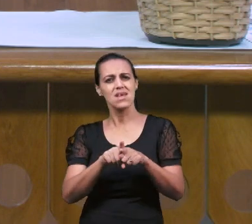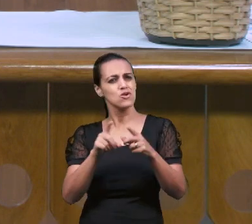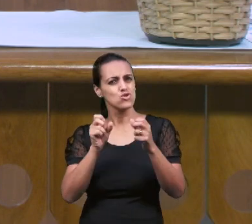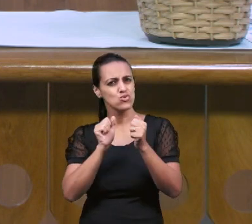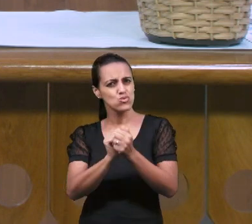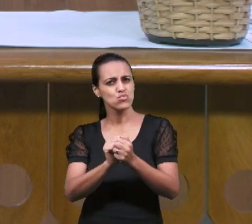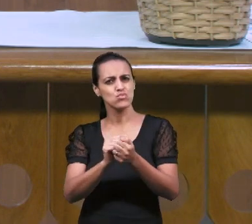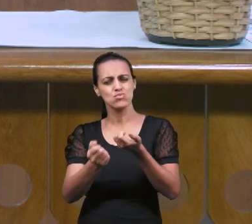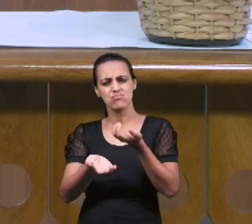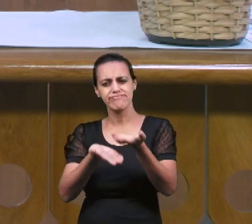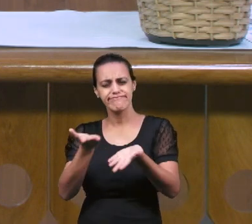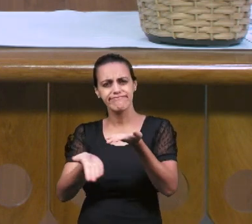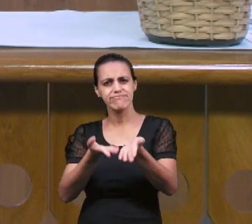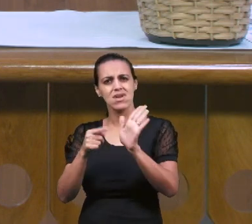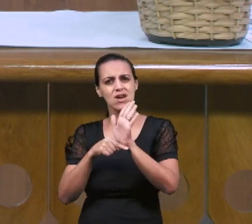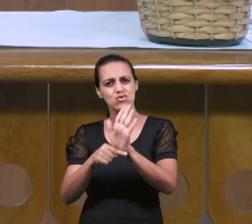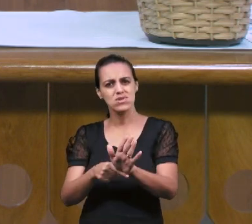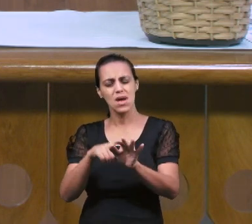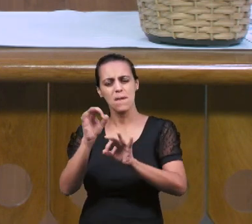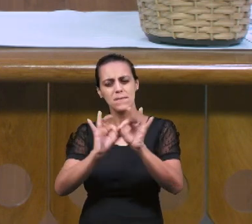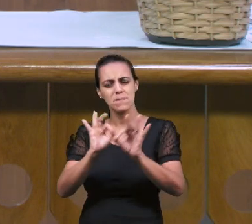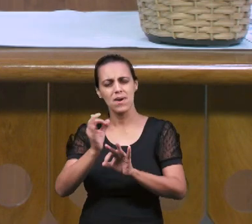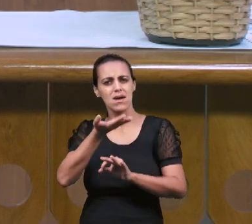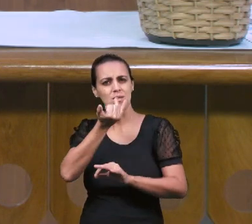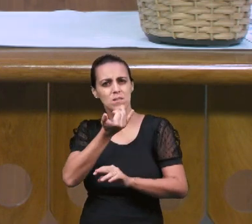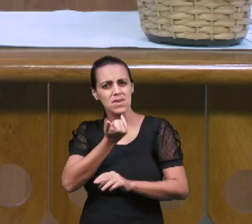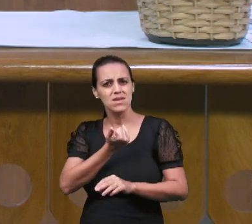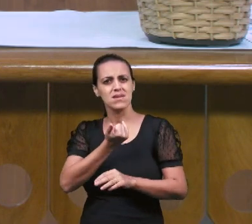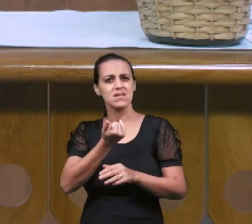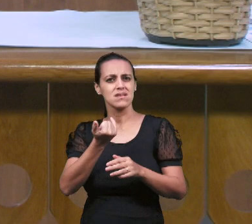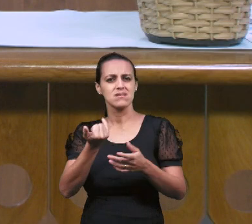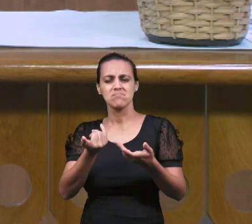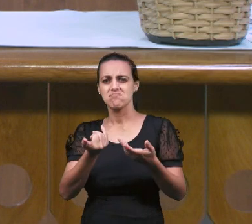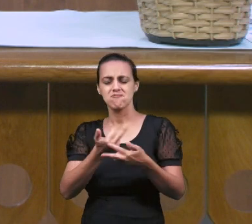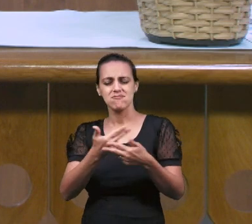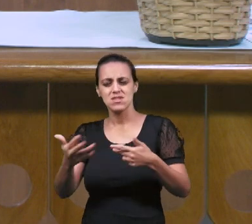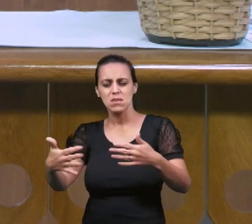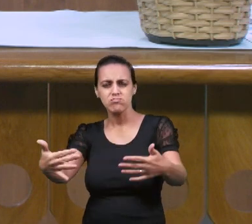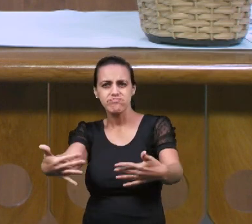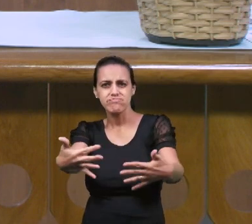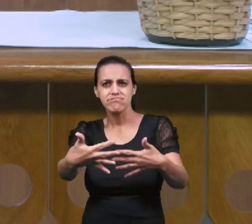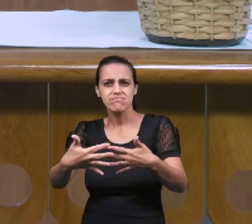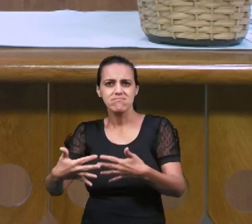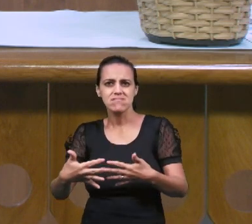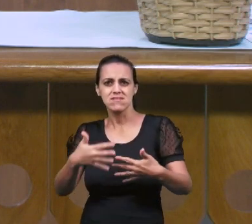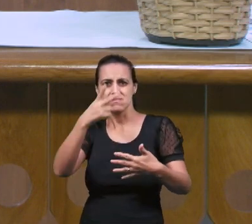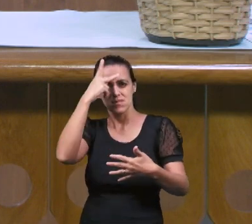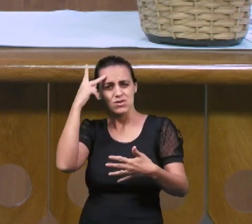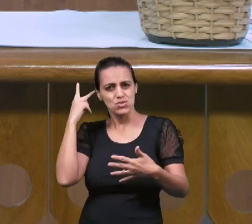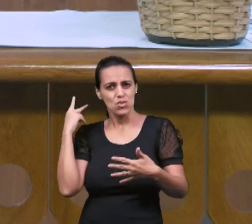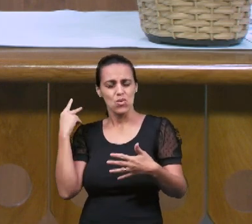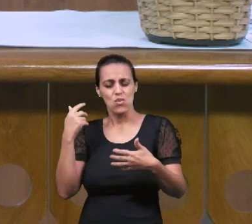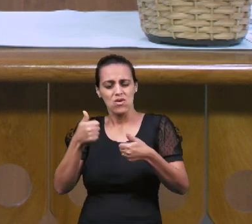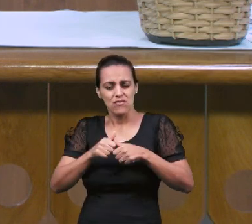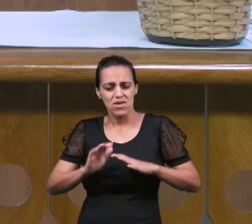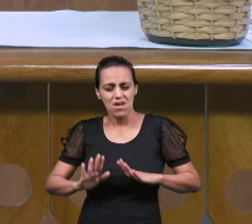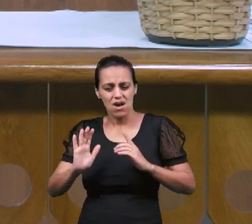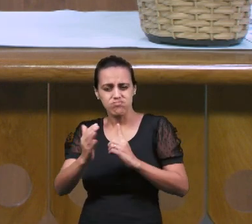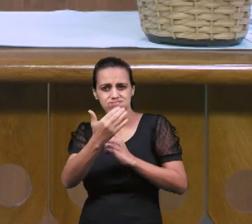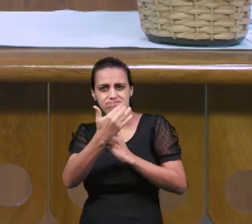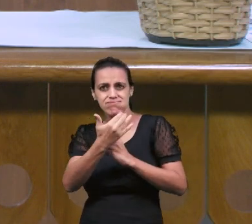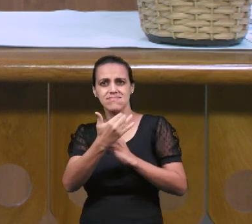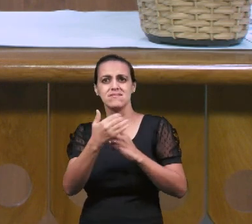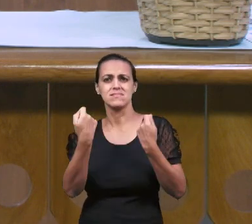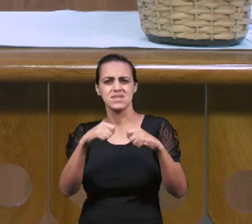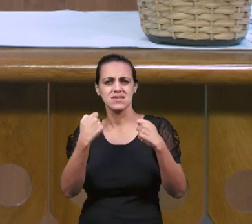assistance, en portant le support dans la préparation de la nourriture, pour donner, pour accueillir,